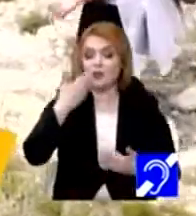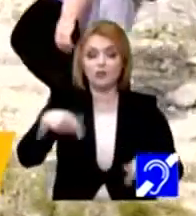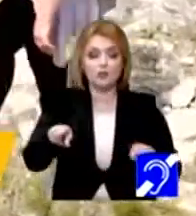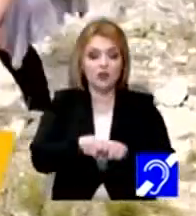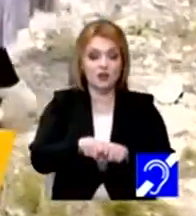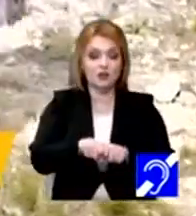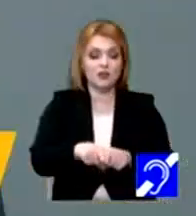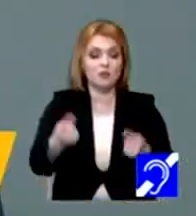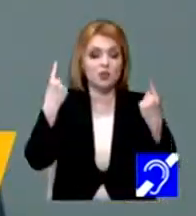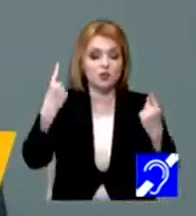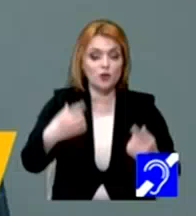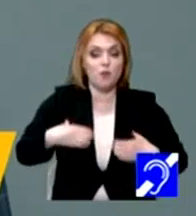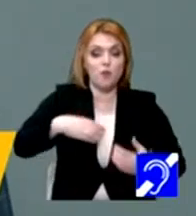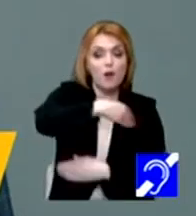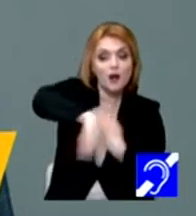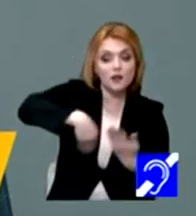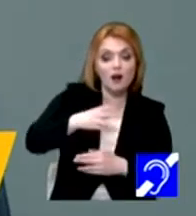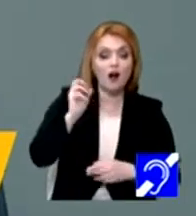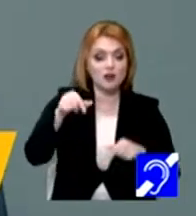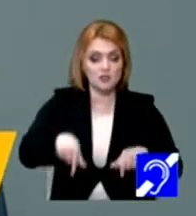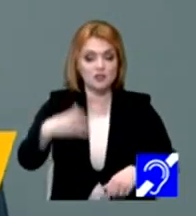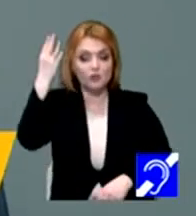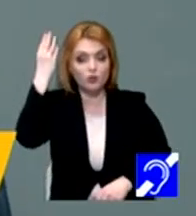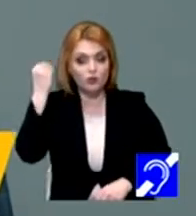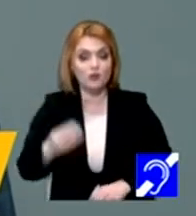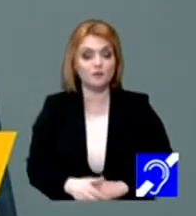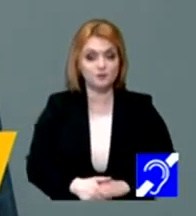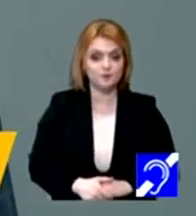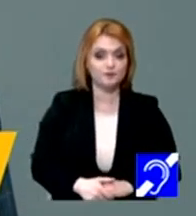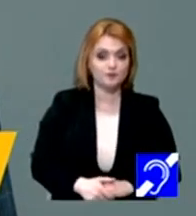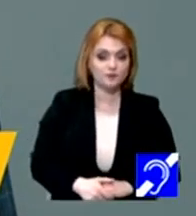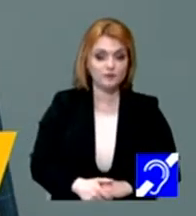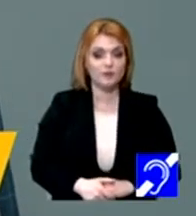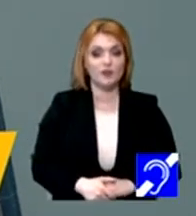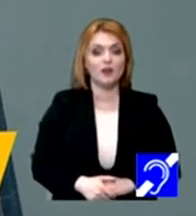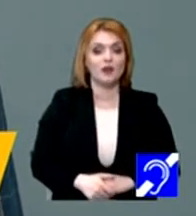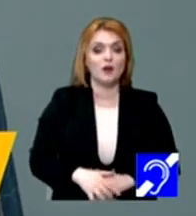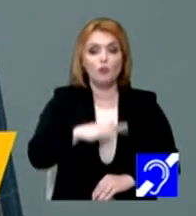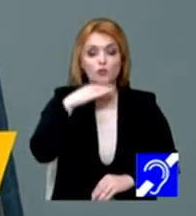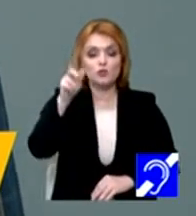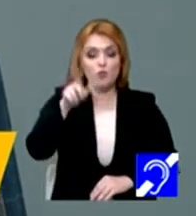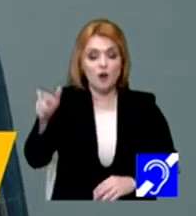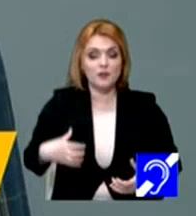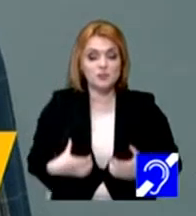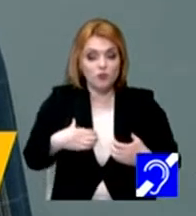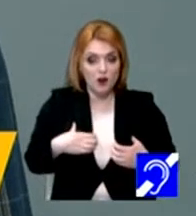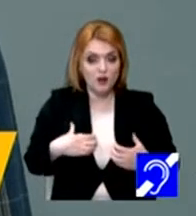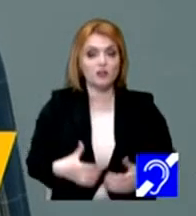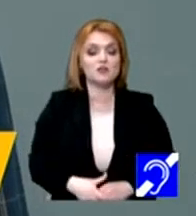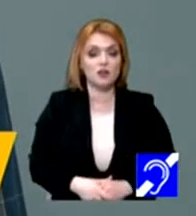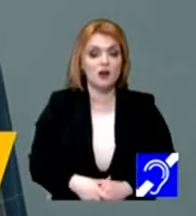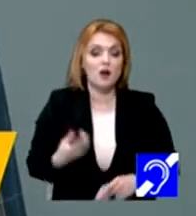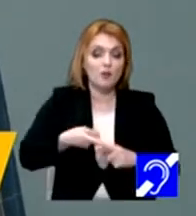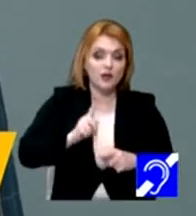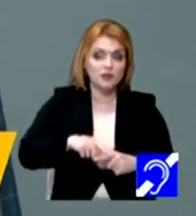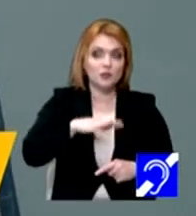acum Republica Moldova. Pentru foarte multă lume s-a activat un instinct de conservare, respectiv la